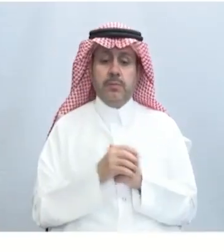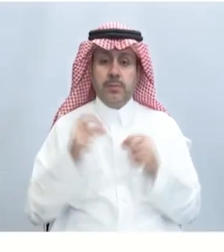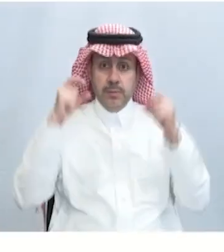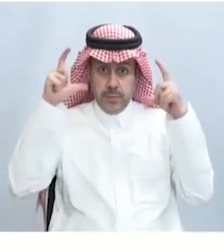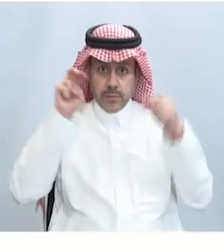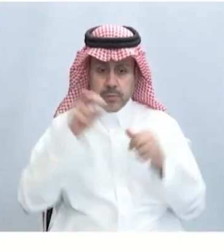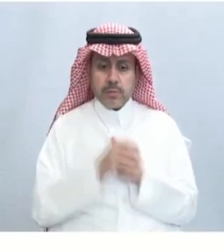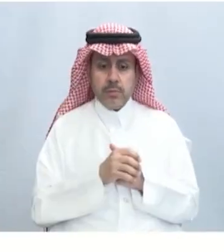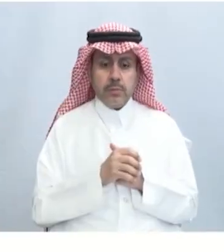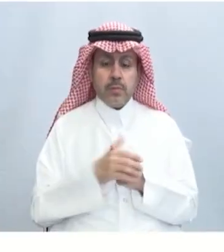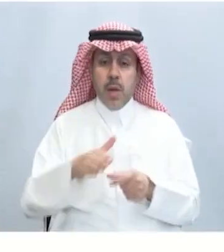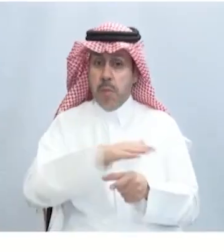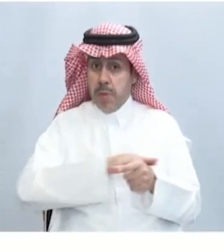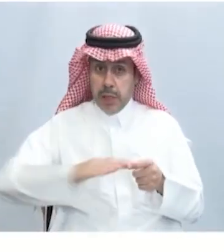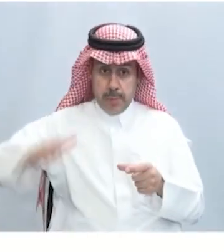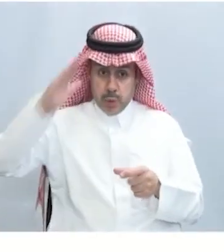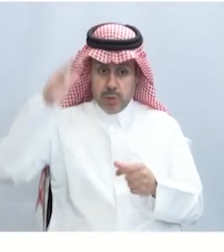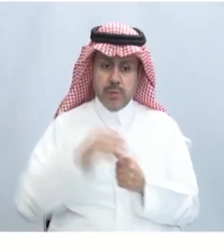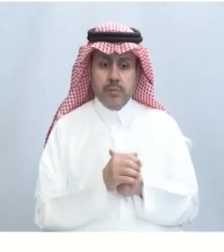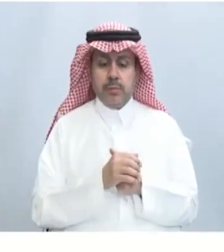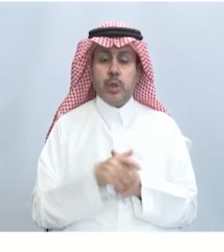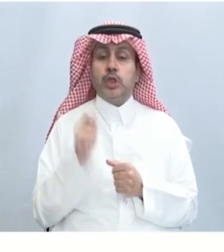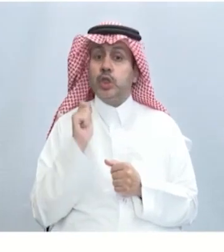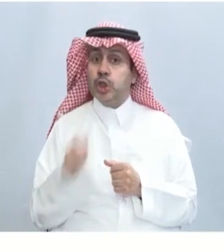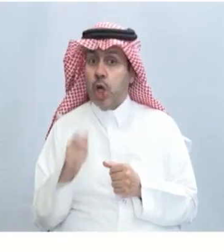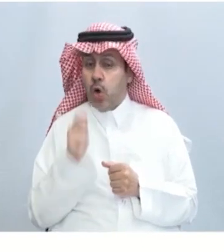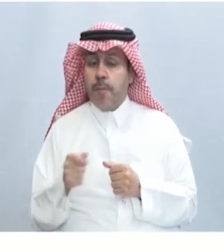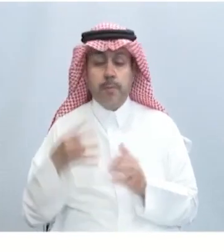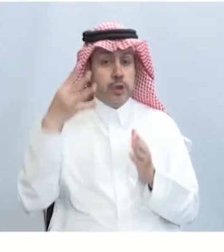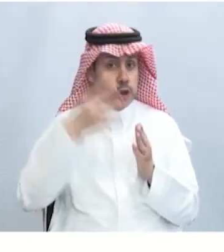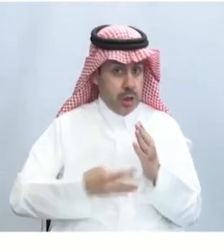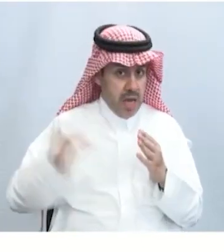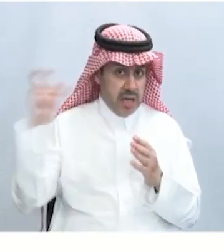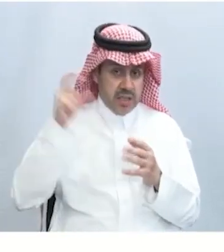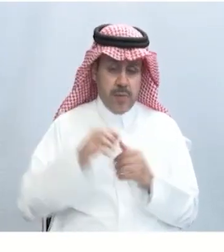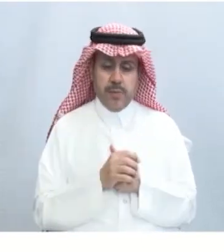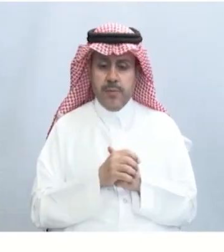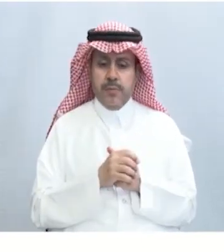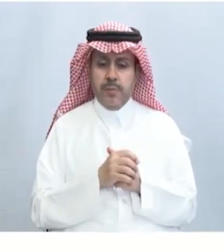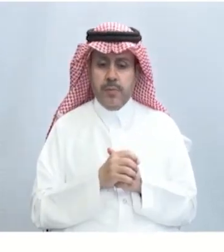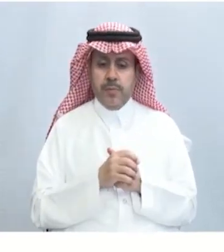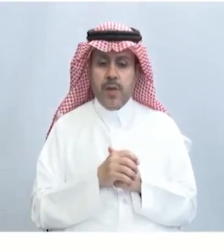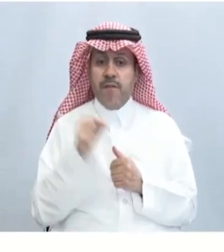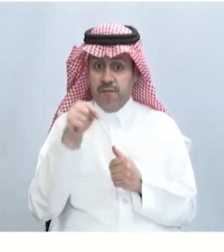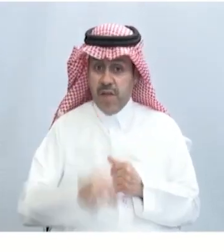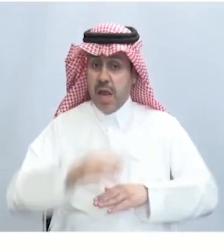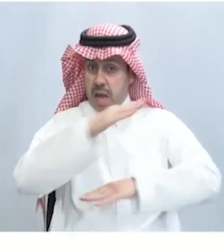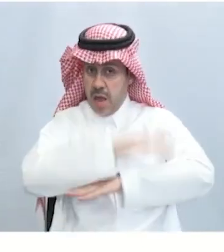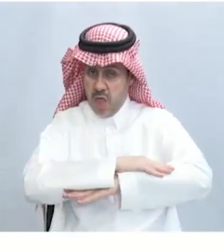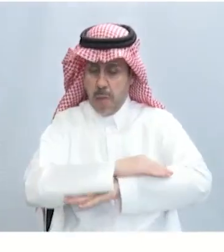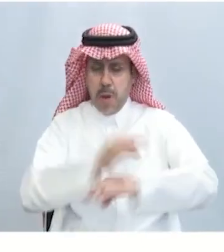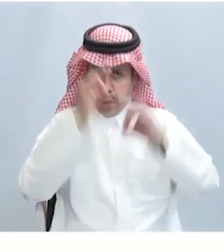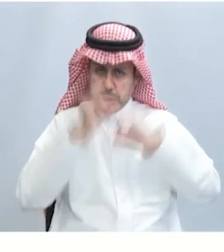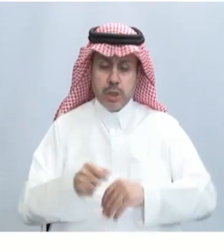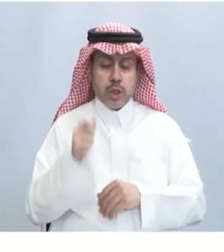معي المملكه العربيه السعوديه تحكم بالشريعه الاسلاميه ففي النظام الاساسي